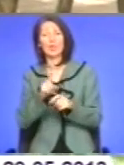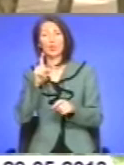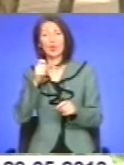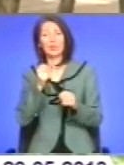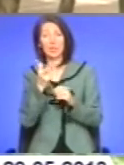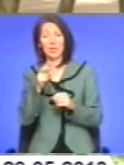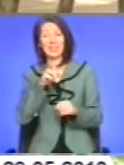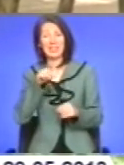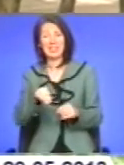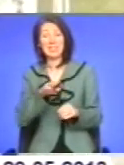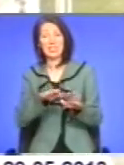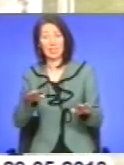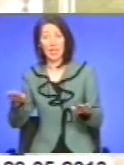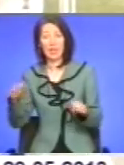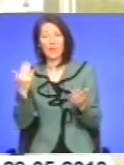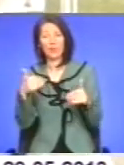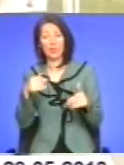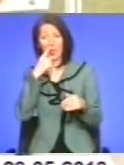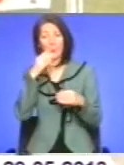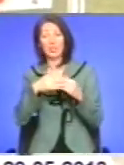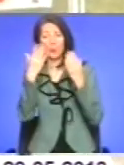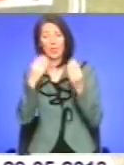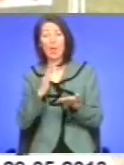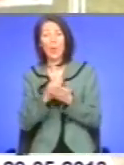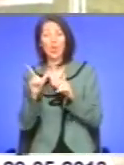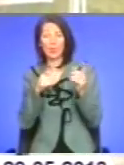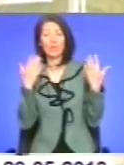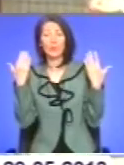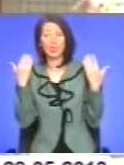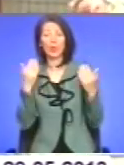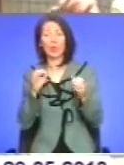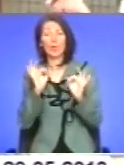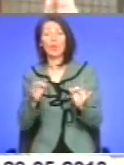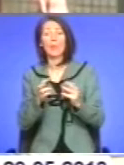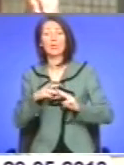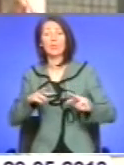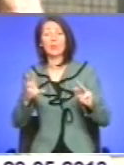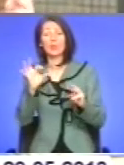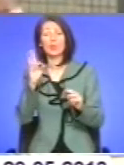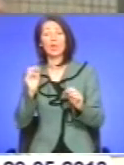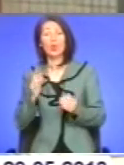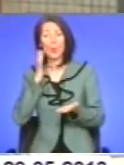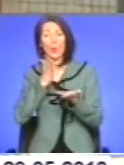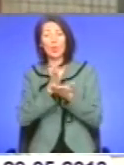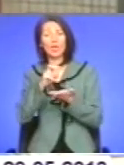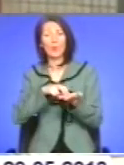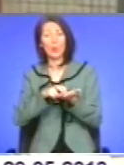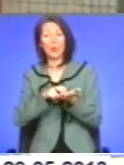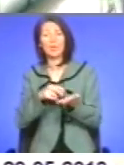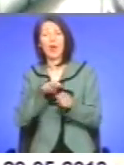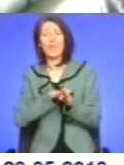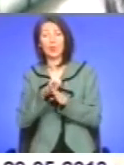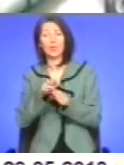вже найближчими днями мають першими заїхати на відпочинок. Щоправда, в Міністерстві соціальної політики побоюються, виконати план у 3 мільйони